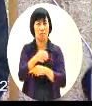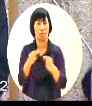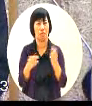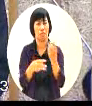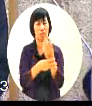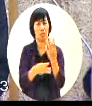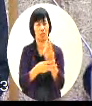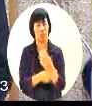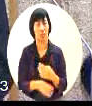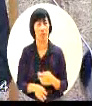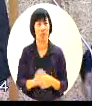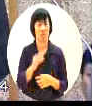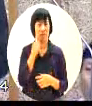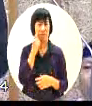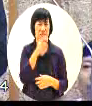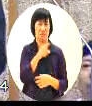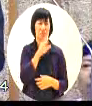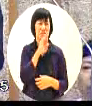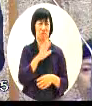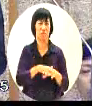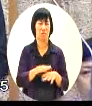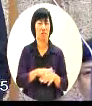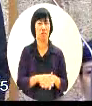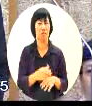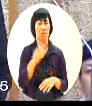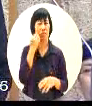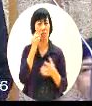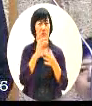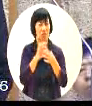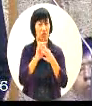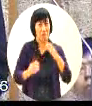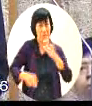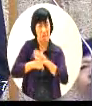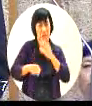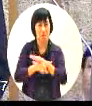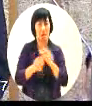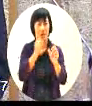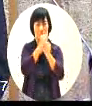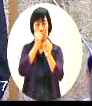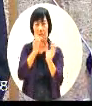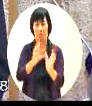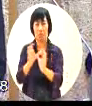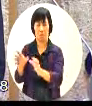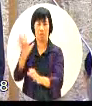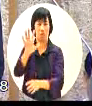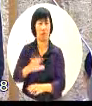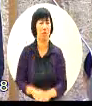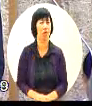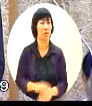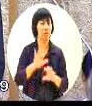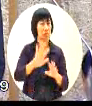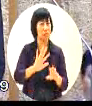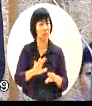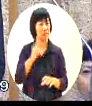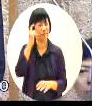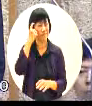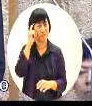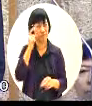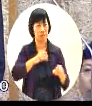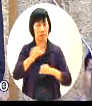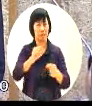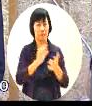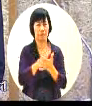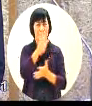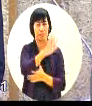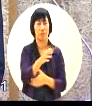嘛不哩歹看，有一挂迄违章工厂真多啦吼、嗯。所以咱起码有一个规划，就是讲希望未来吼，